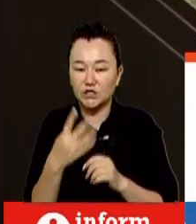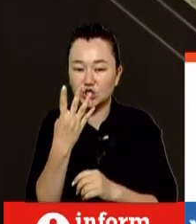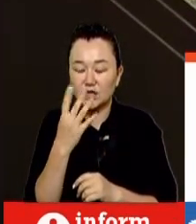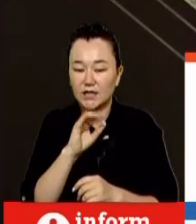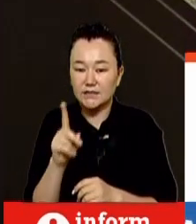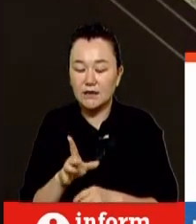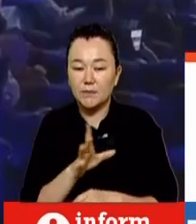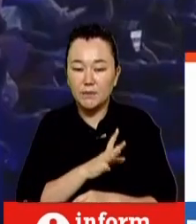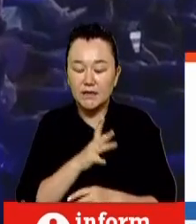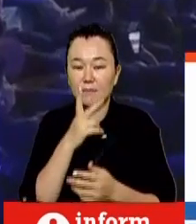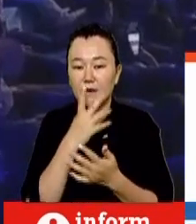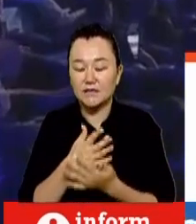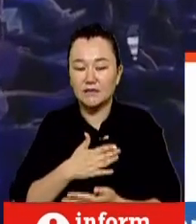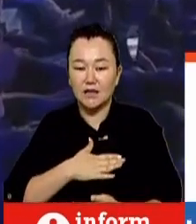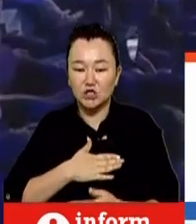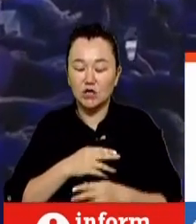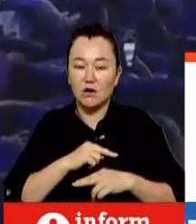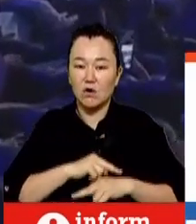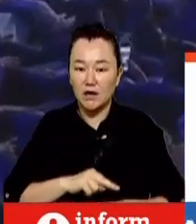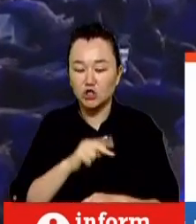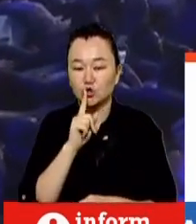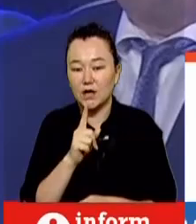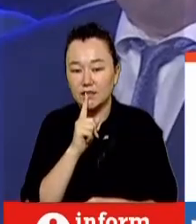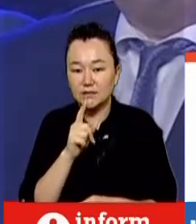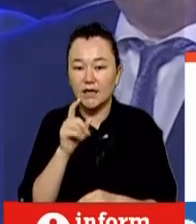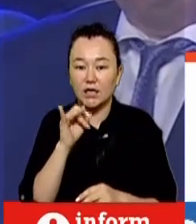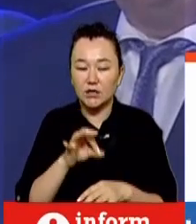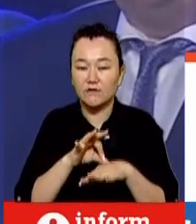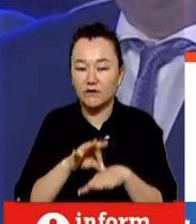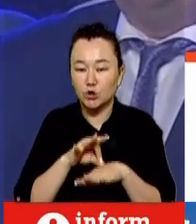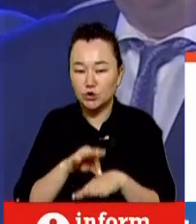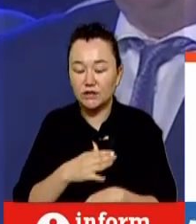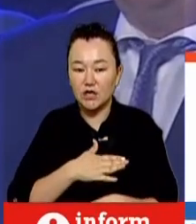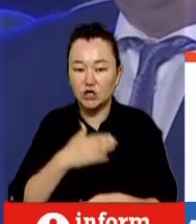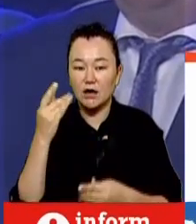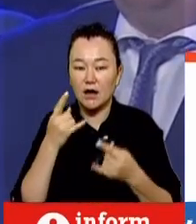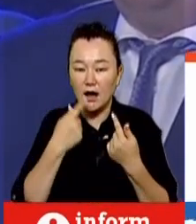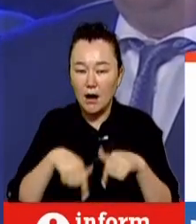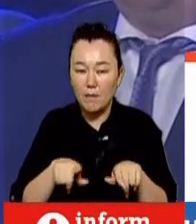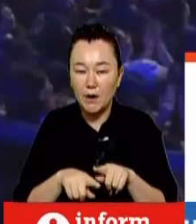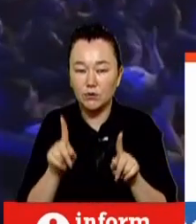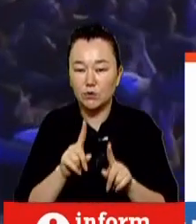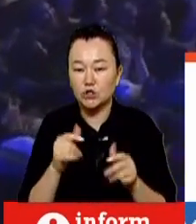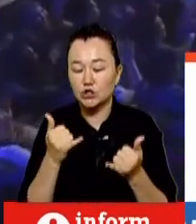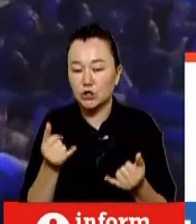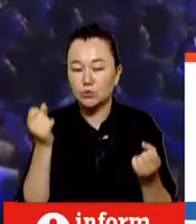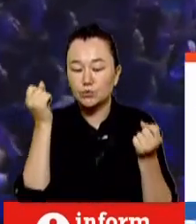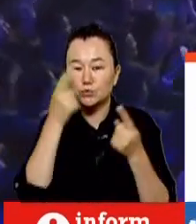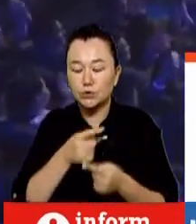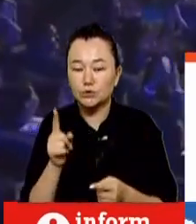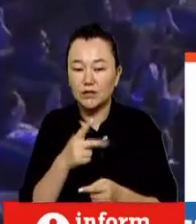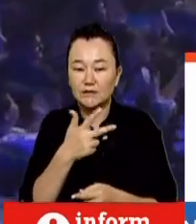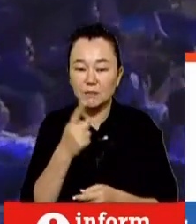четырех из них были представлены наши коллеги журналисты и телеведущие нашей телекомпании и только что стало известно